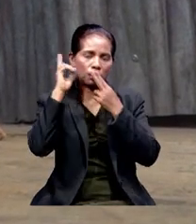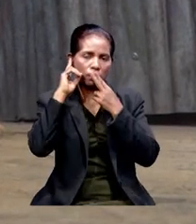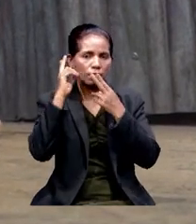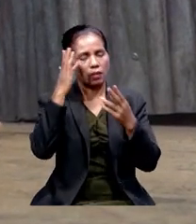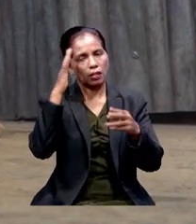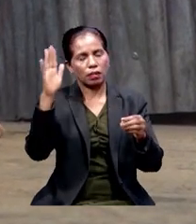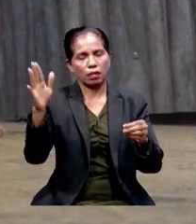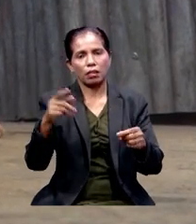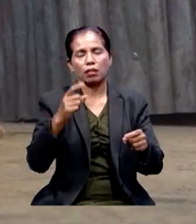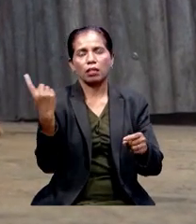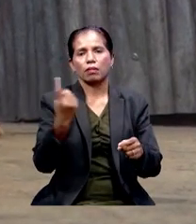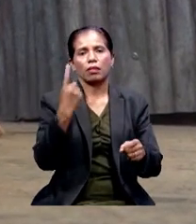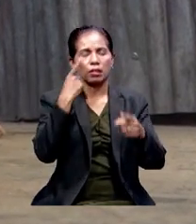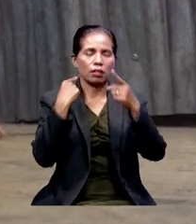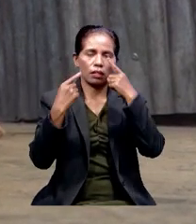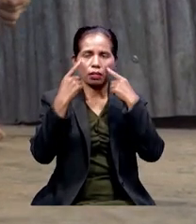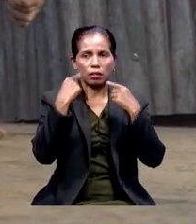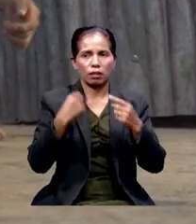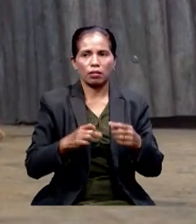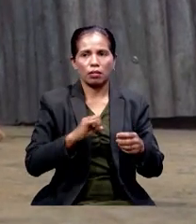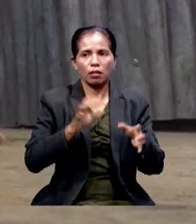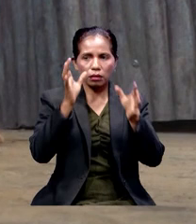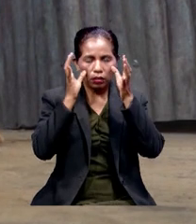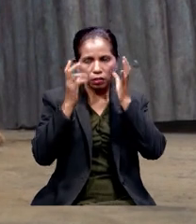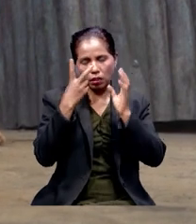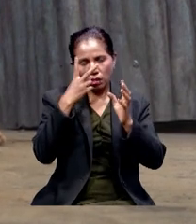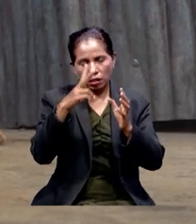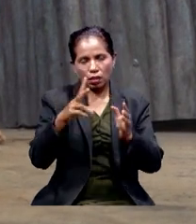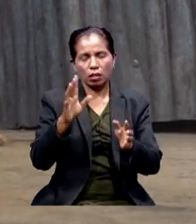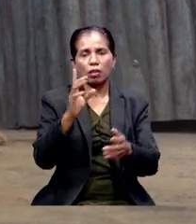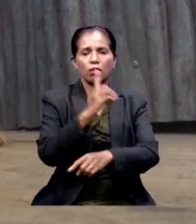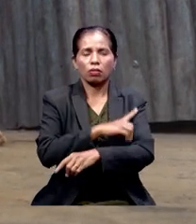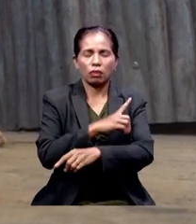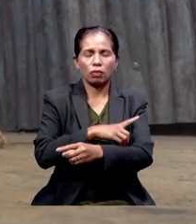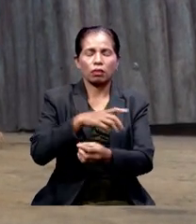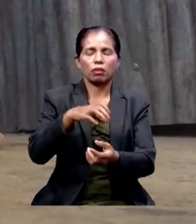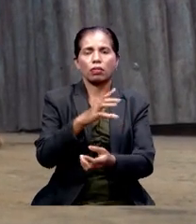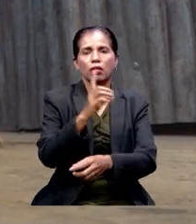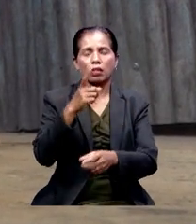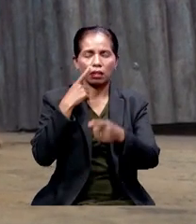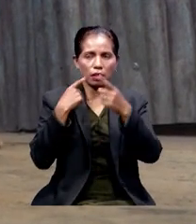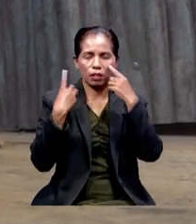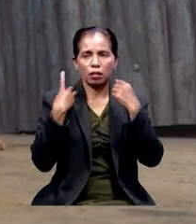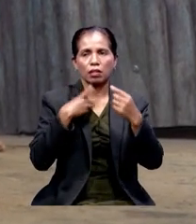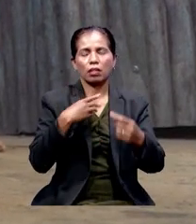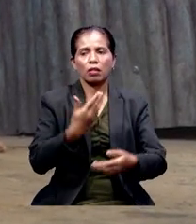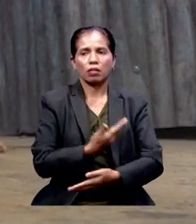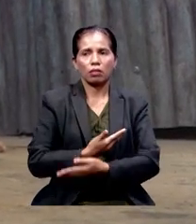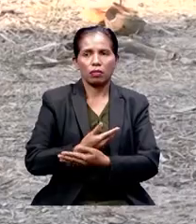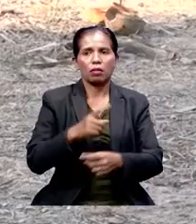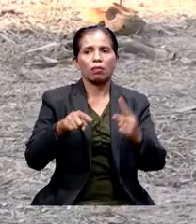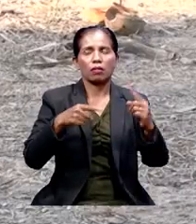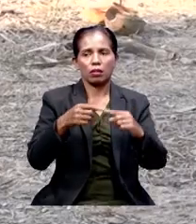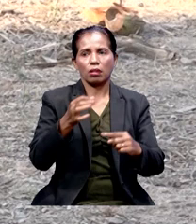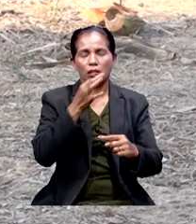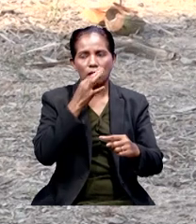lor tanes de. Triste tam itare ban ni tanes lor lor ni temus ku se de ne. Pahiran ya